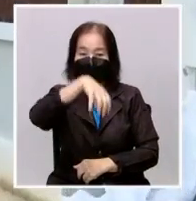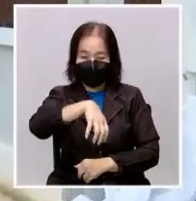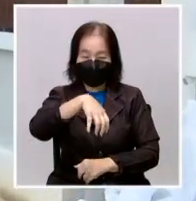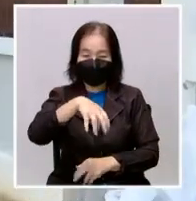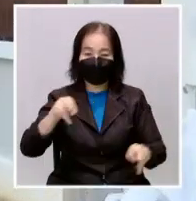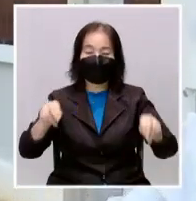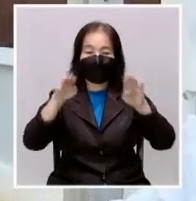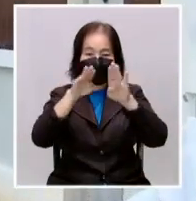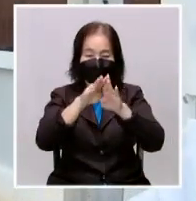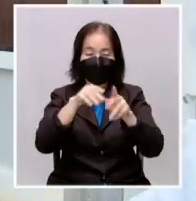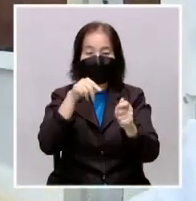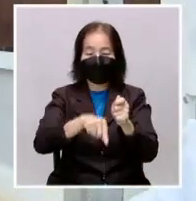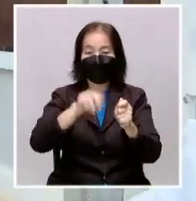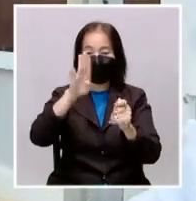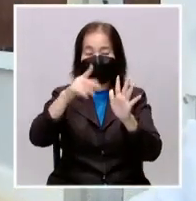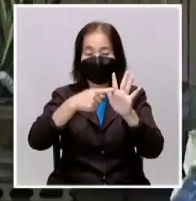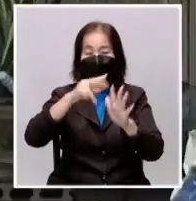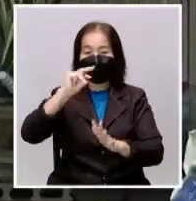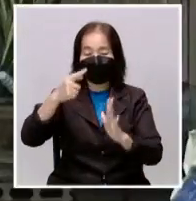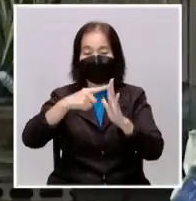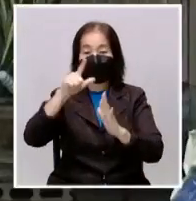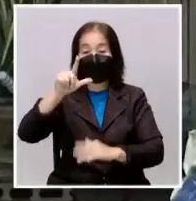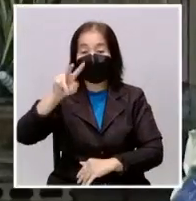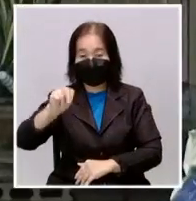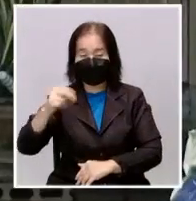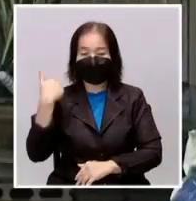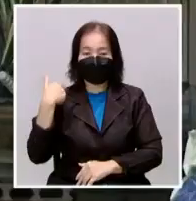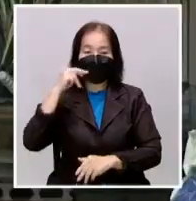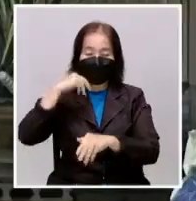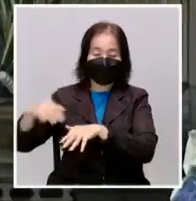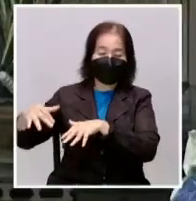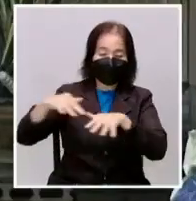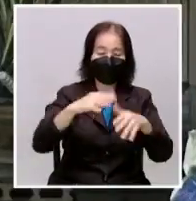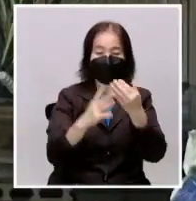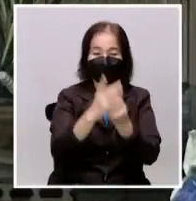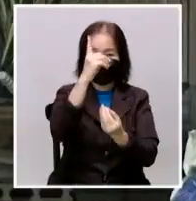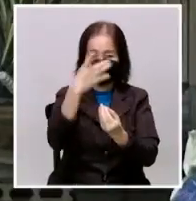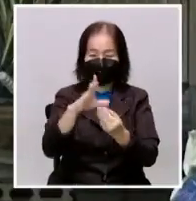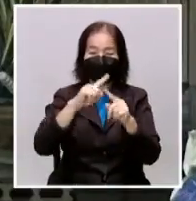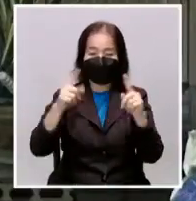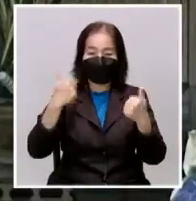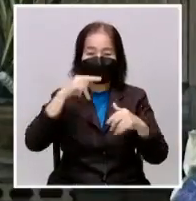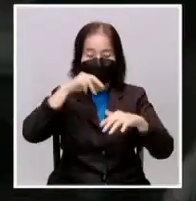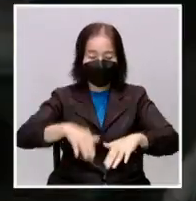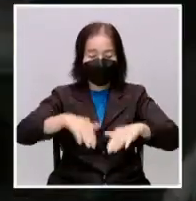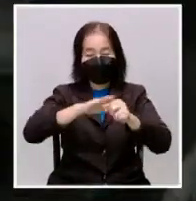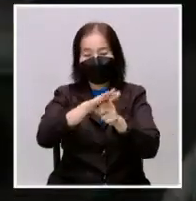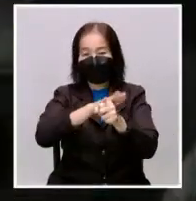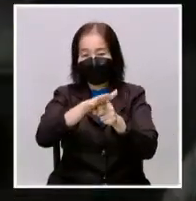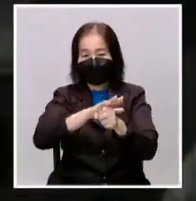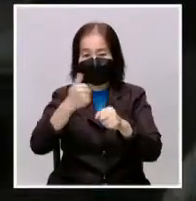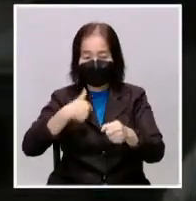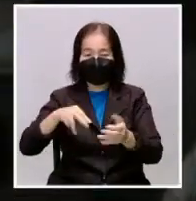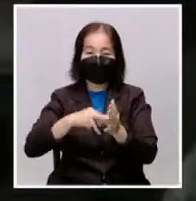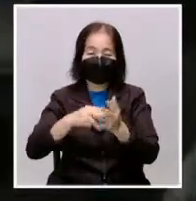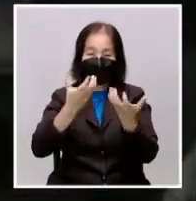ครปฐมค่ะเผชิญกับน้ำในแม่น้ำท่าจีนล้นตลิ่งเข้าท่วมมาได้1สัปดาห์แล้วแต่ระดับน้ำยังไม่สูงมากนะคะชาวบ้านในตลาดเ